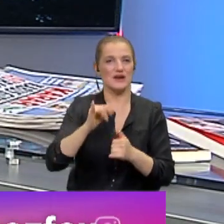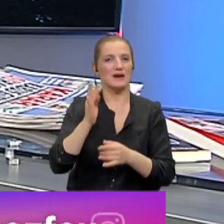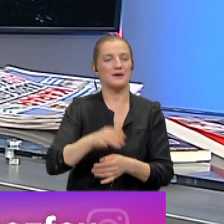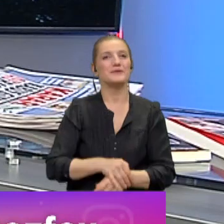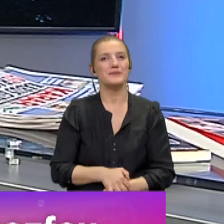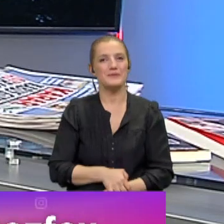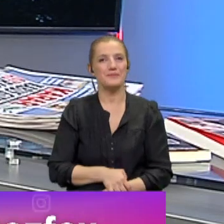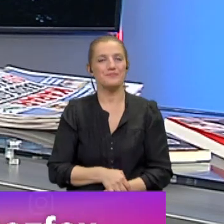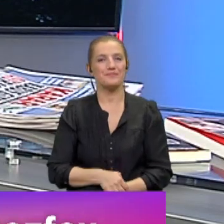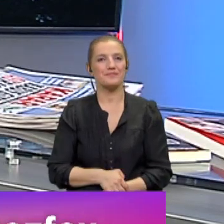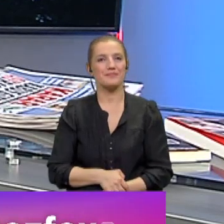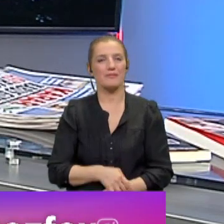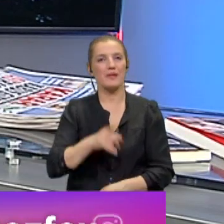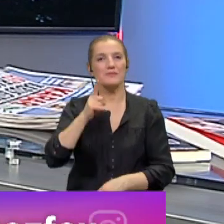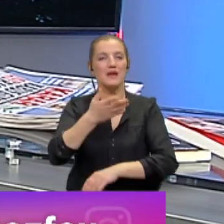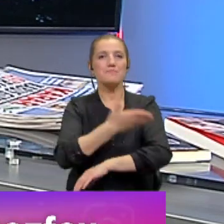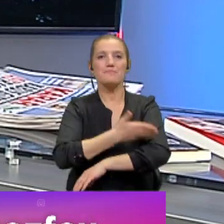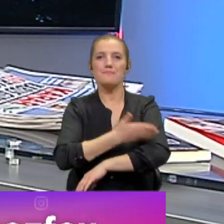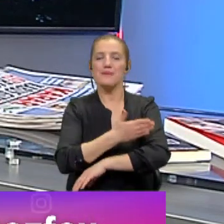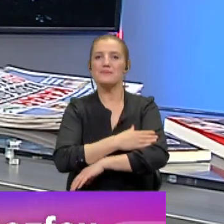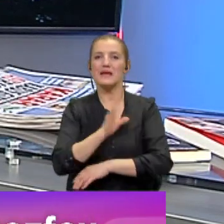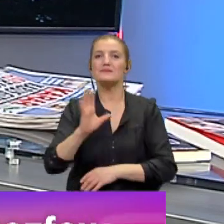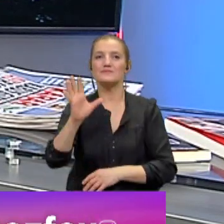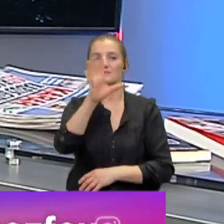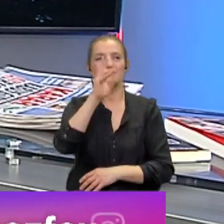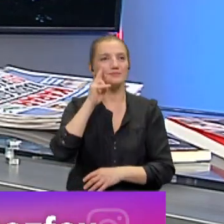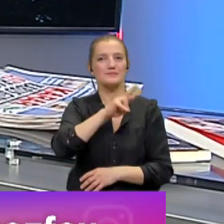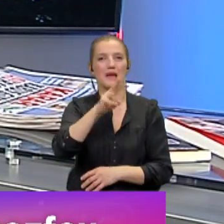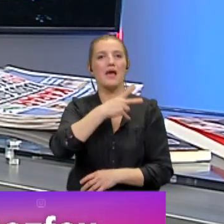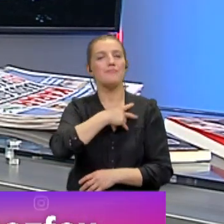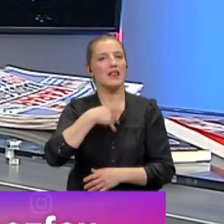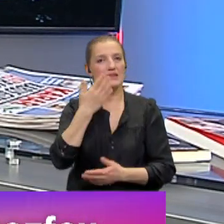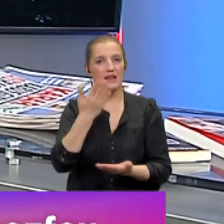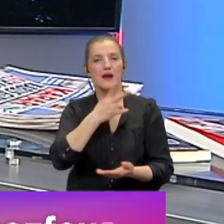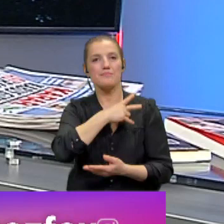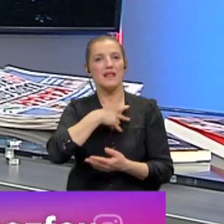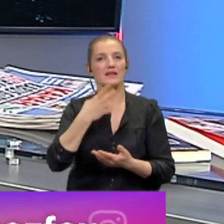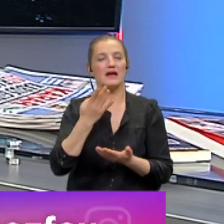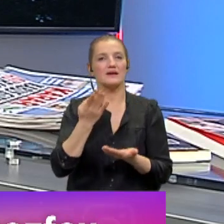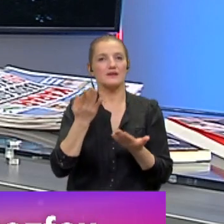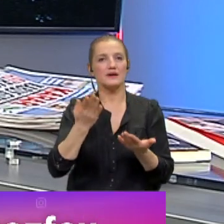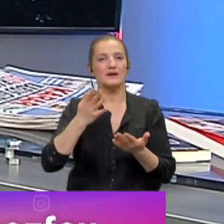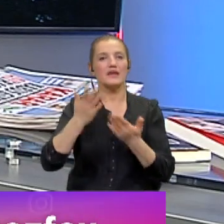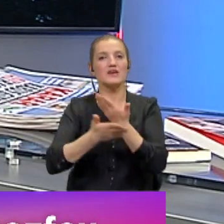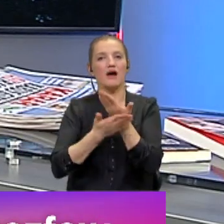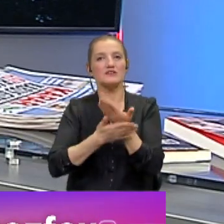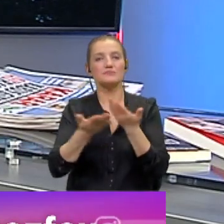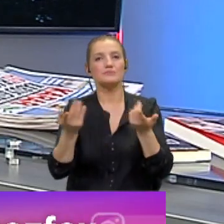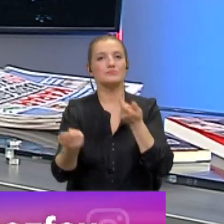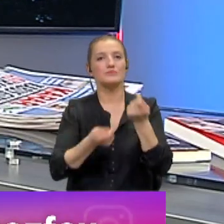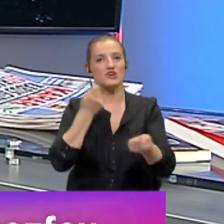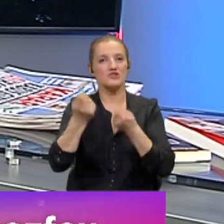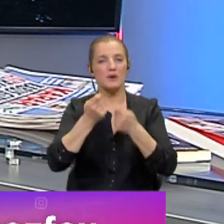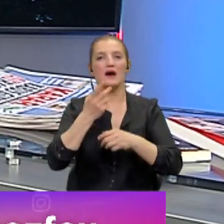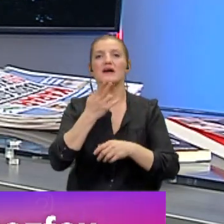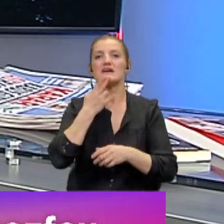şimdi bir memleket turda yapalım istiyoruz belediyeler belediyelerin hani böyle bir yardım çalışması var